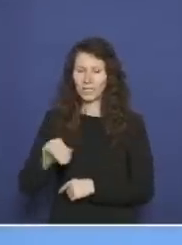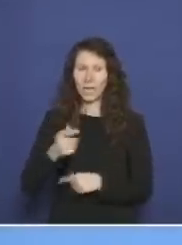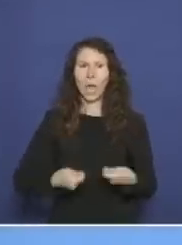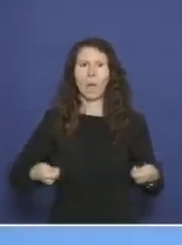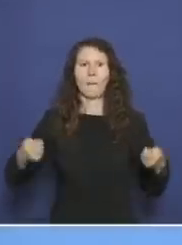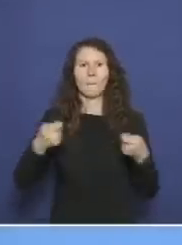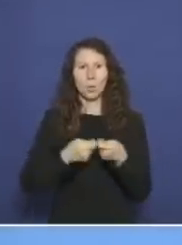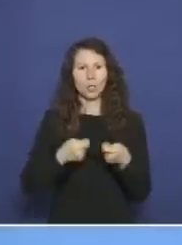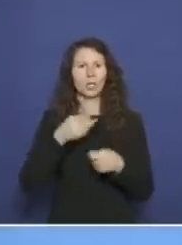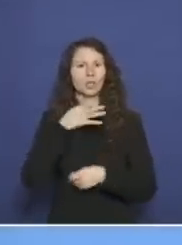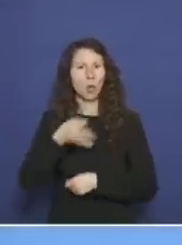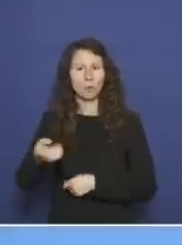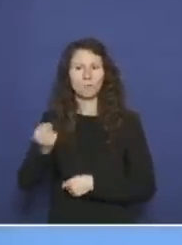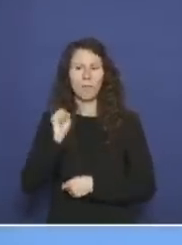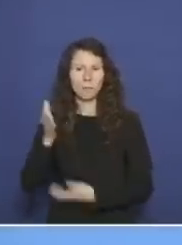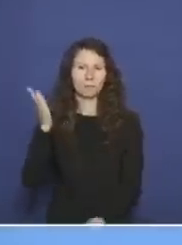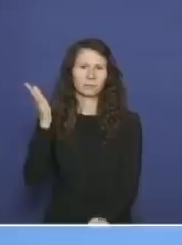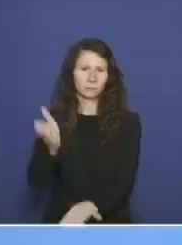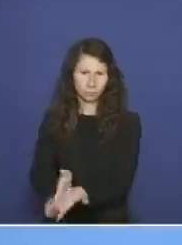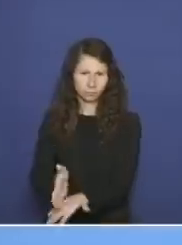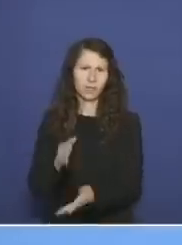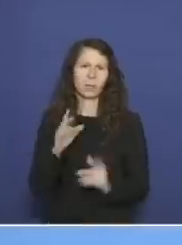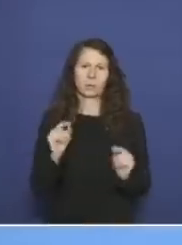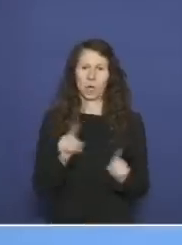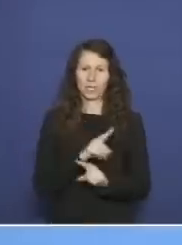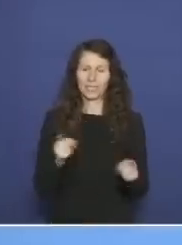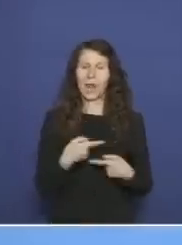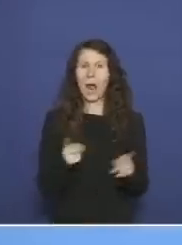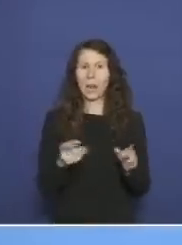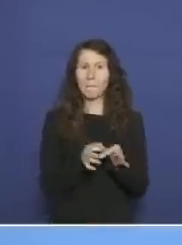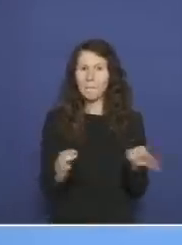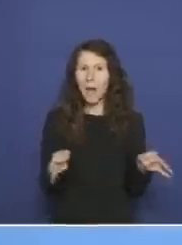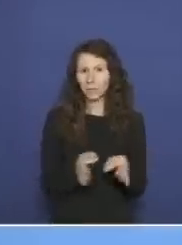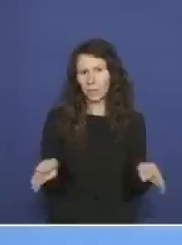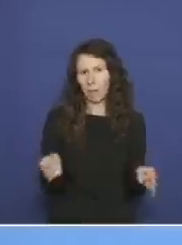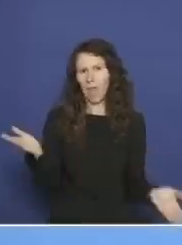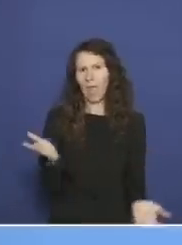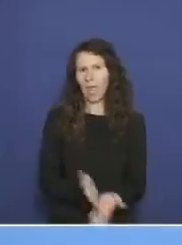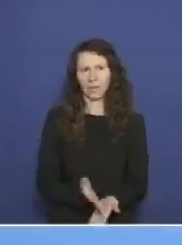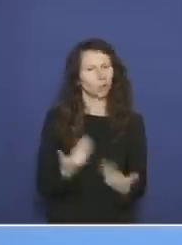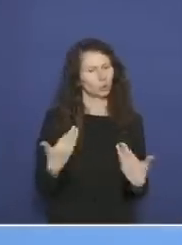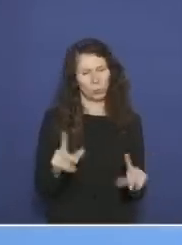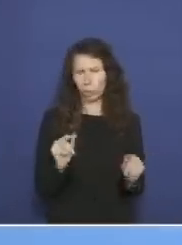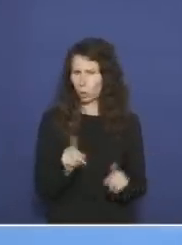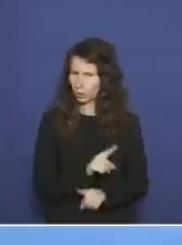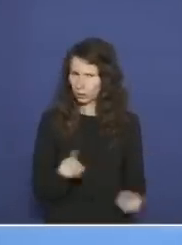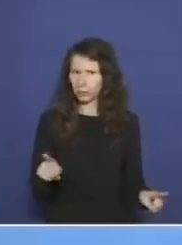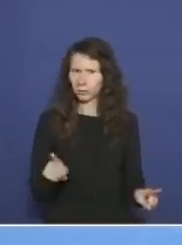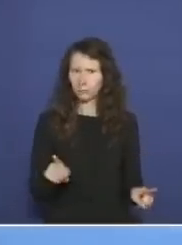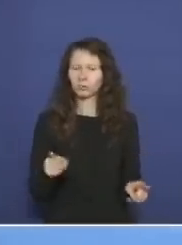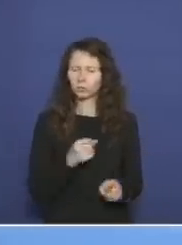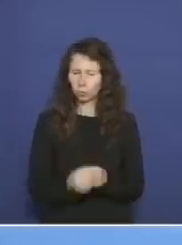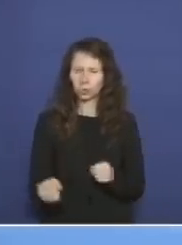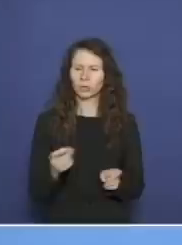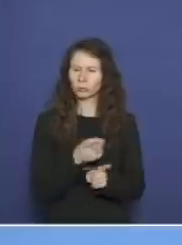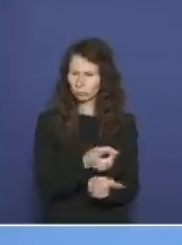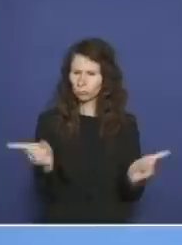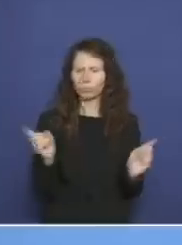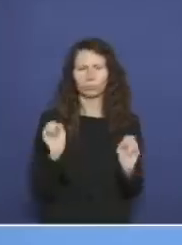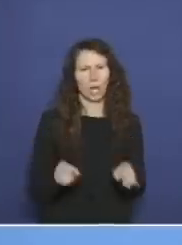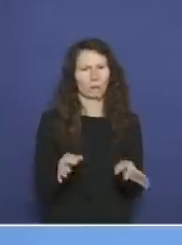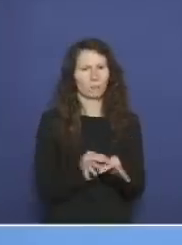bundesgesetzliche Regelung zu Ende. Das heißt aber nicht, dass damit alle Maßnahmen zu Ende sind und auch die Möglichkeit, Maßnahmen zu ergreifen. Wir werden